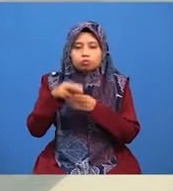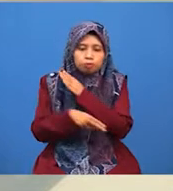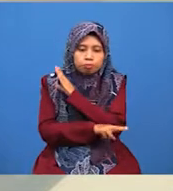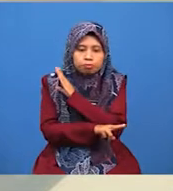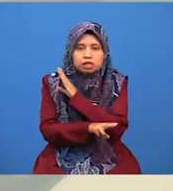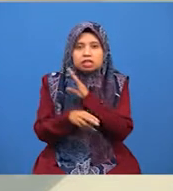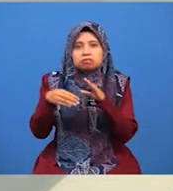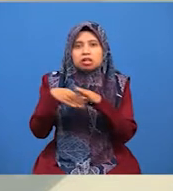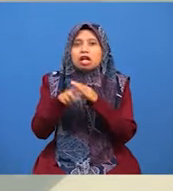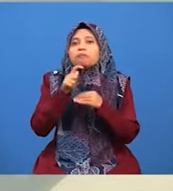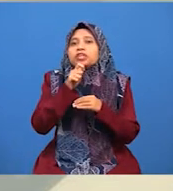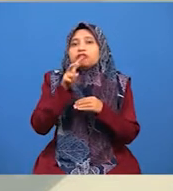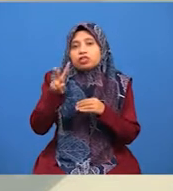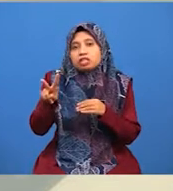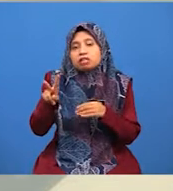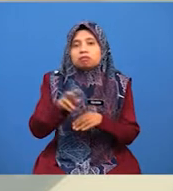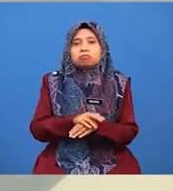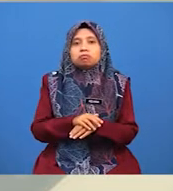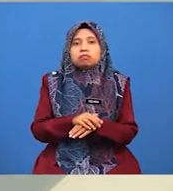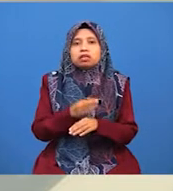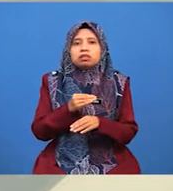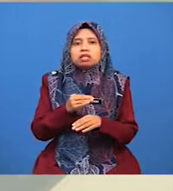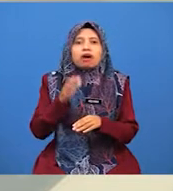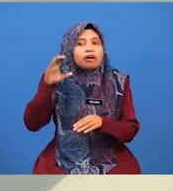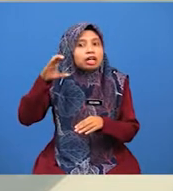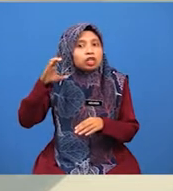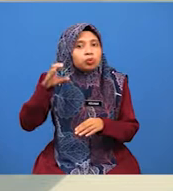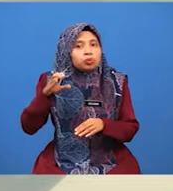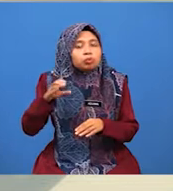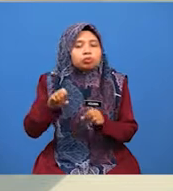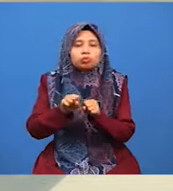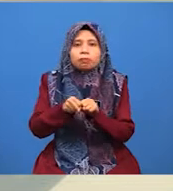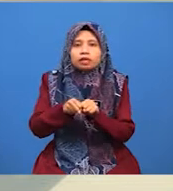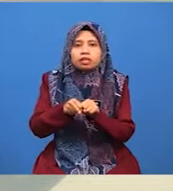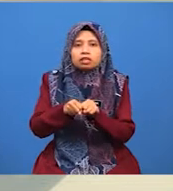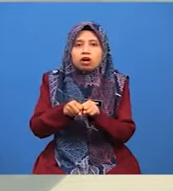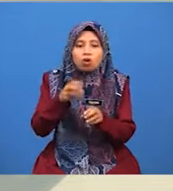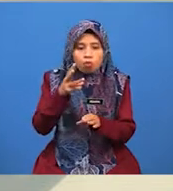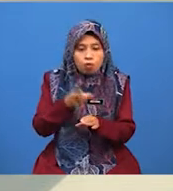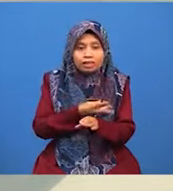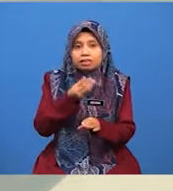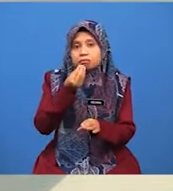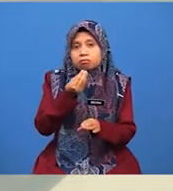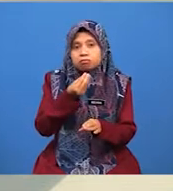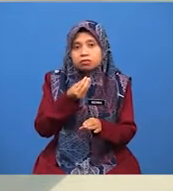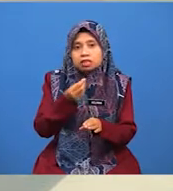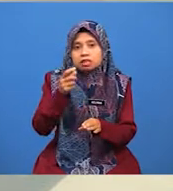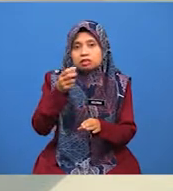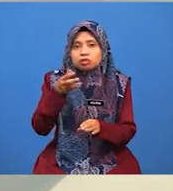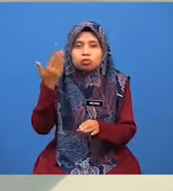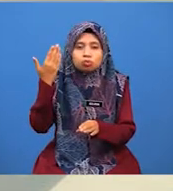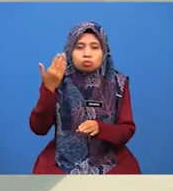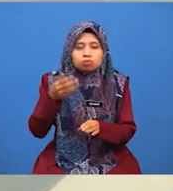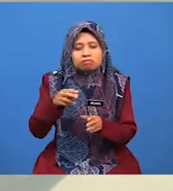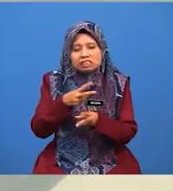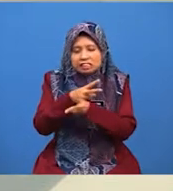massa seperti televisyen dan radio supaya warisan makanan tradisi